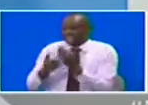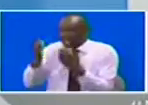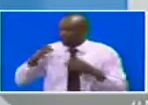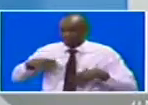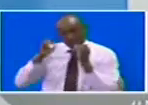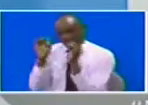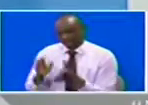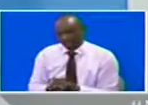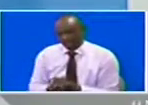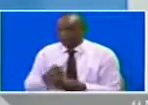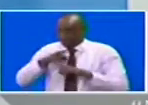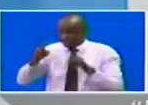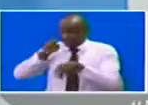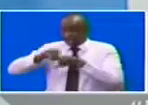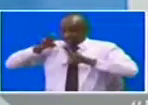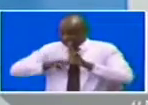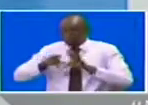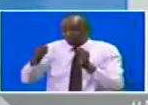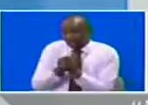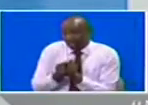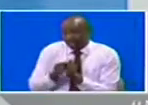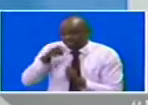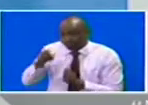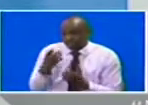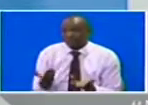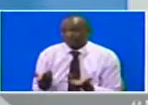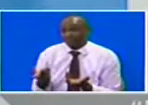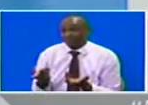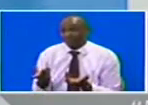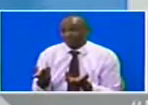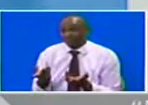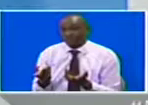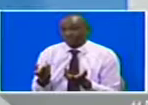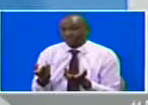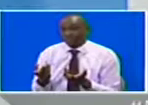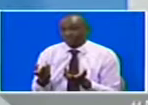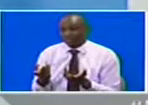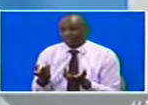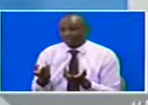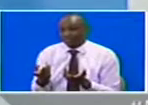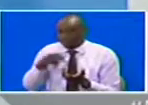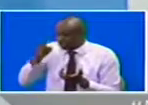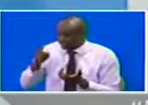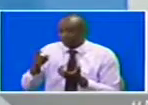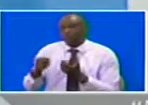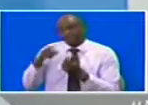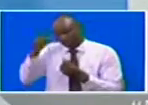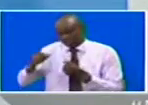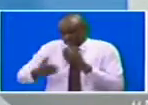wananchi. Lakini wakikalia hapo unapata kidogo wanazingua, hawafanyi, hawatimize hizo ahadi